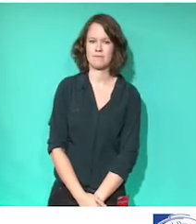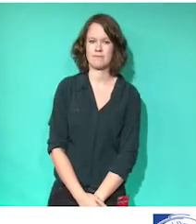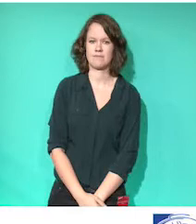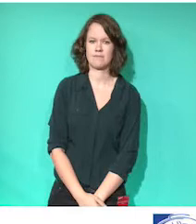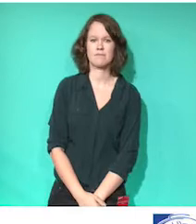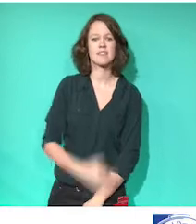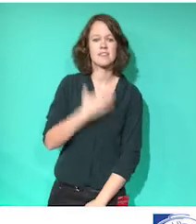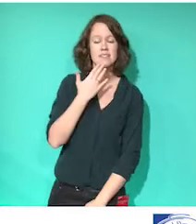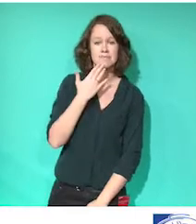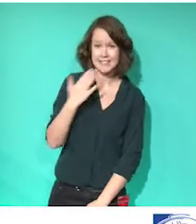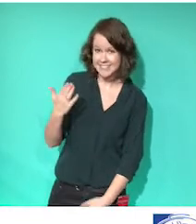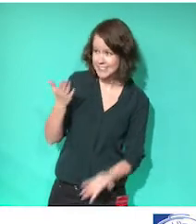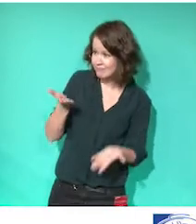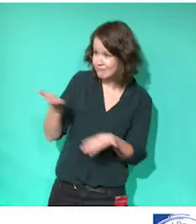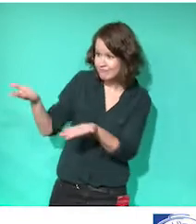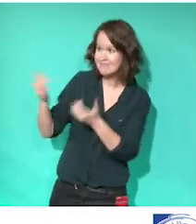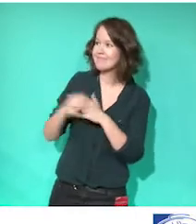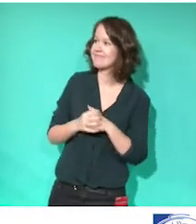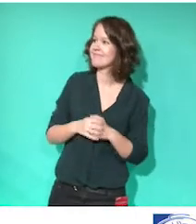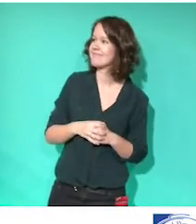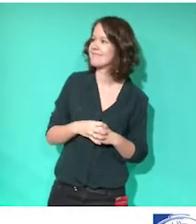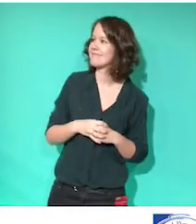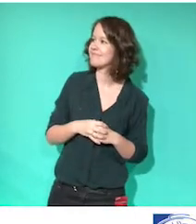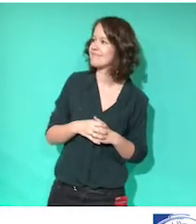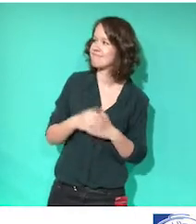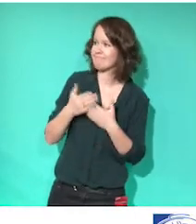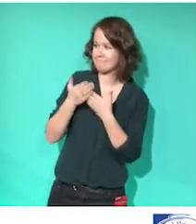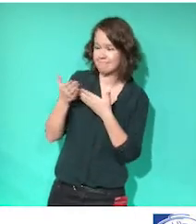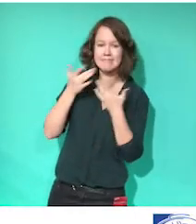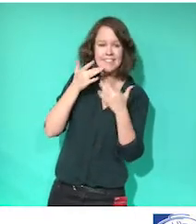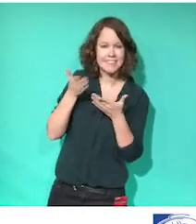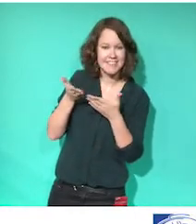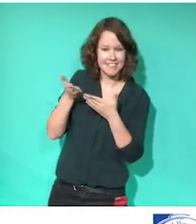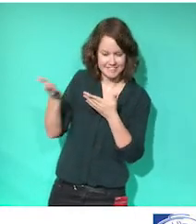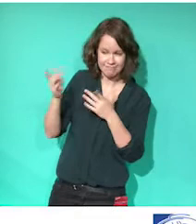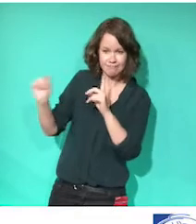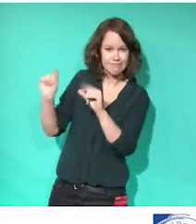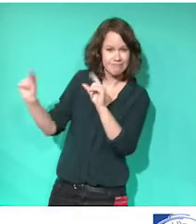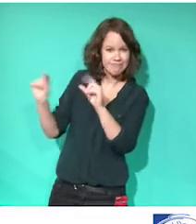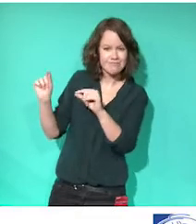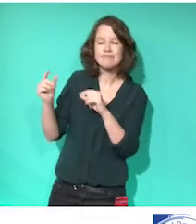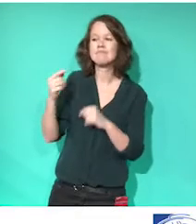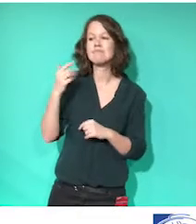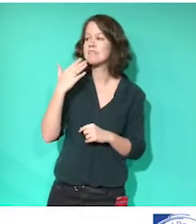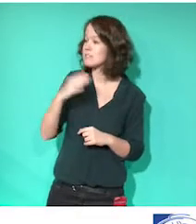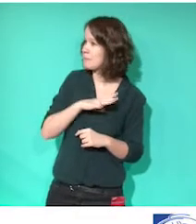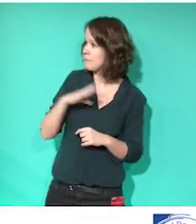Merci beaucoup. Je vous laisse quitter la tribune. Mesdames, merci